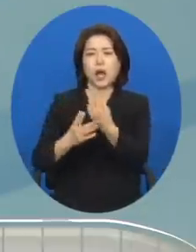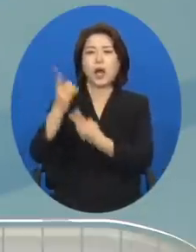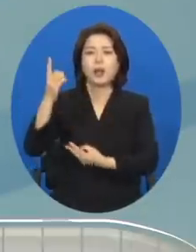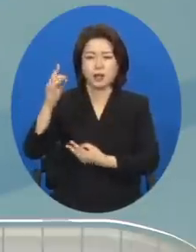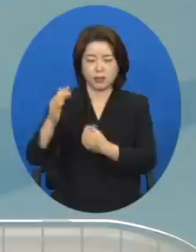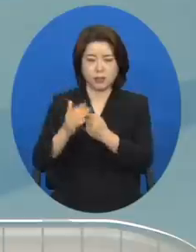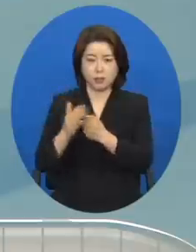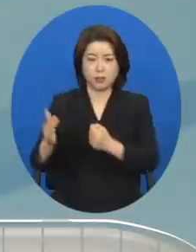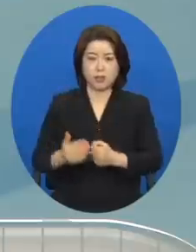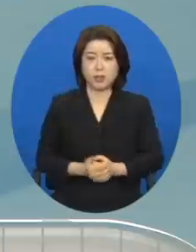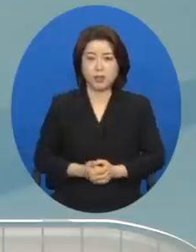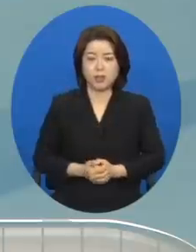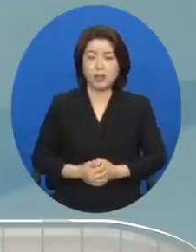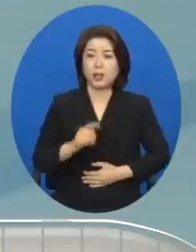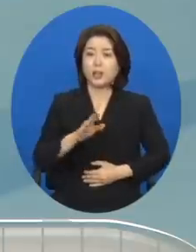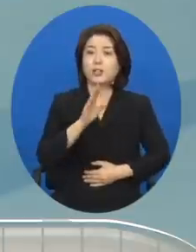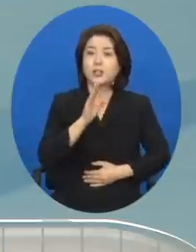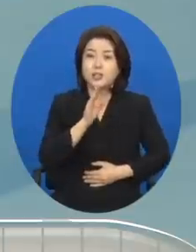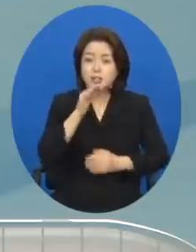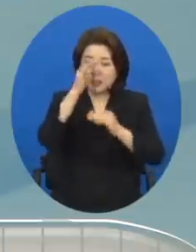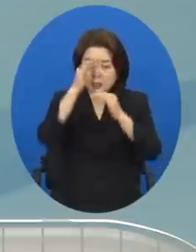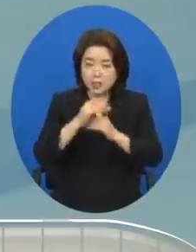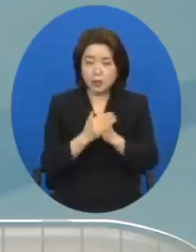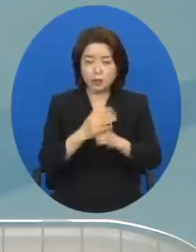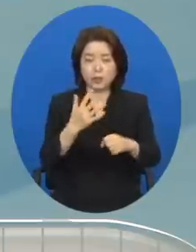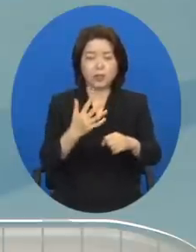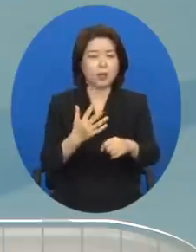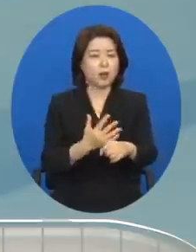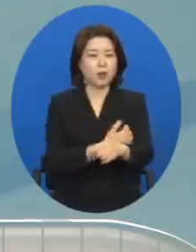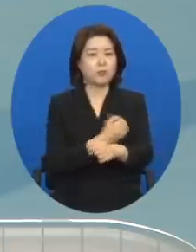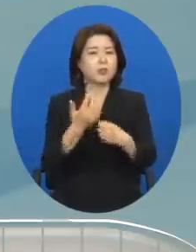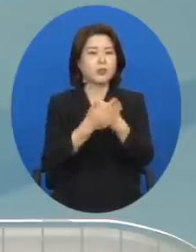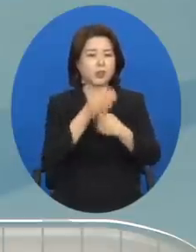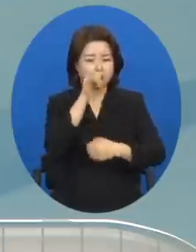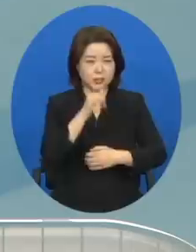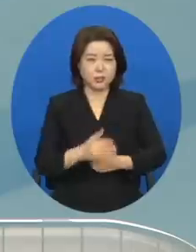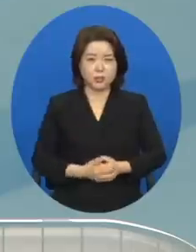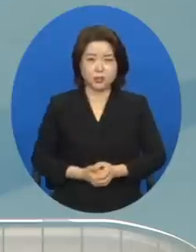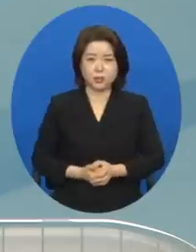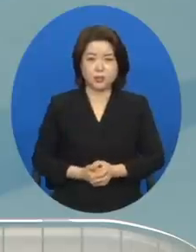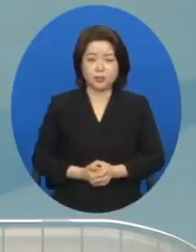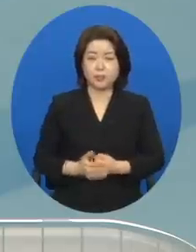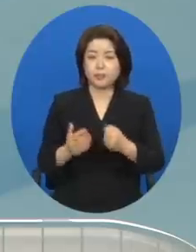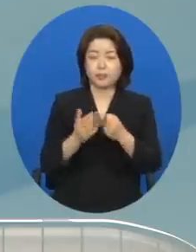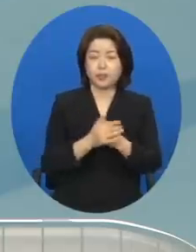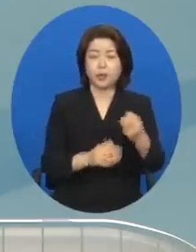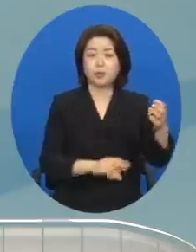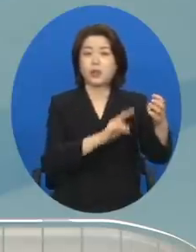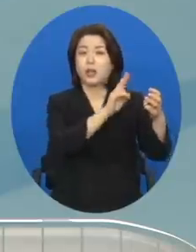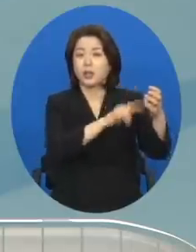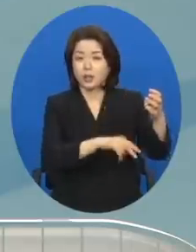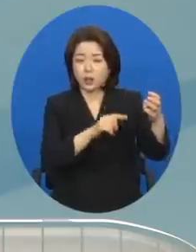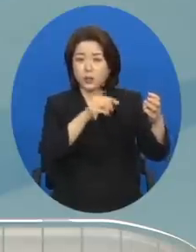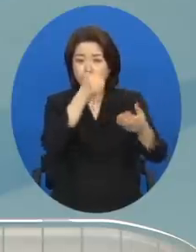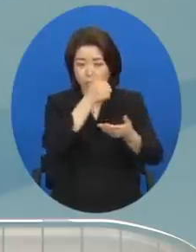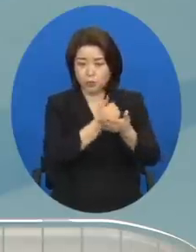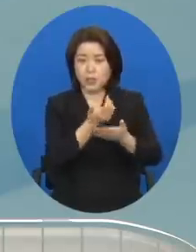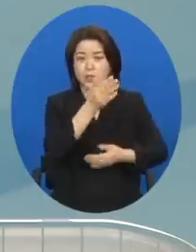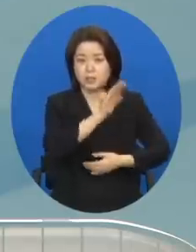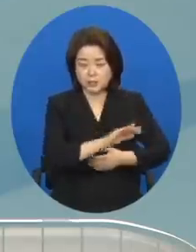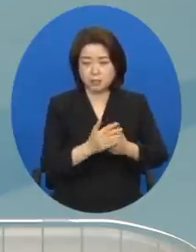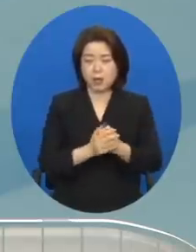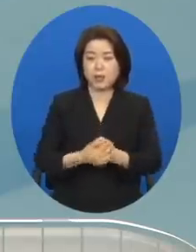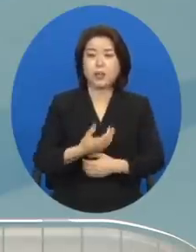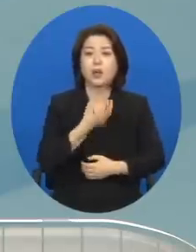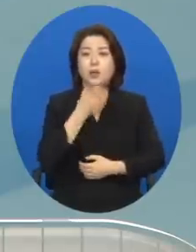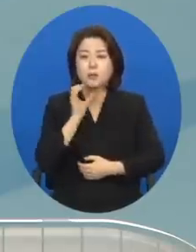이 사실이 성찬이 주시는 엄청난 은혜예요. 그래서 가룟 유다가 지은 죄인데도